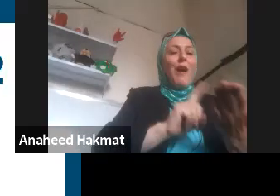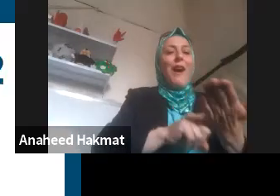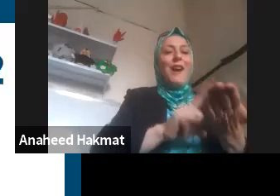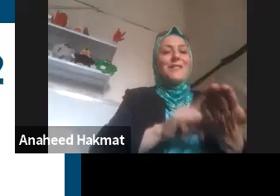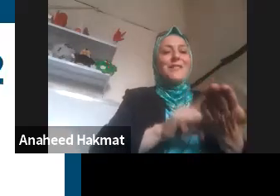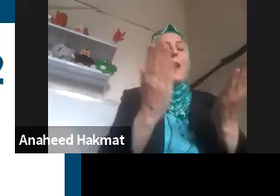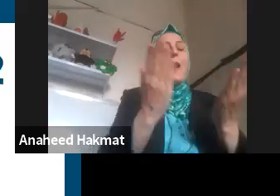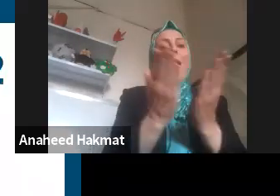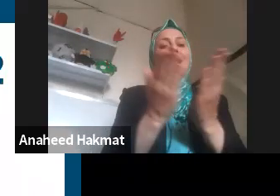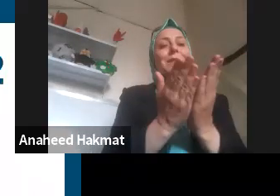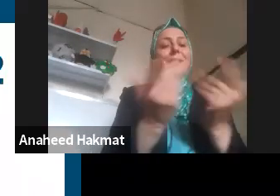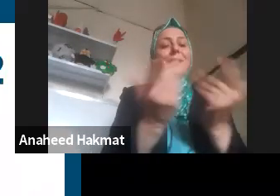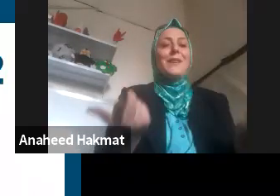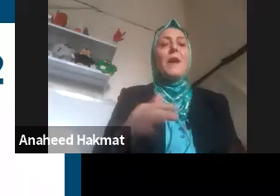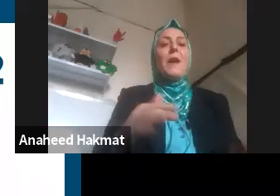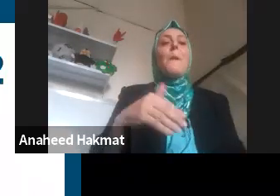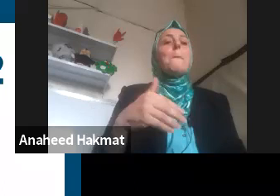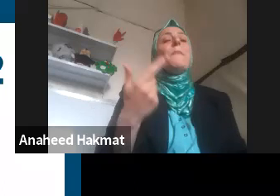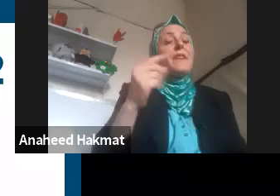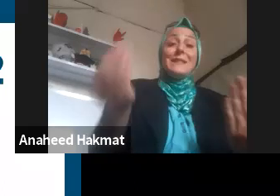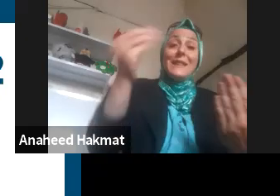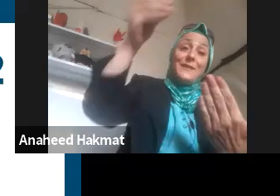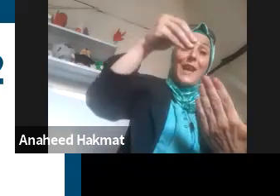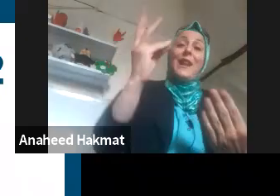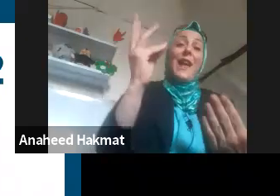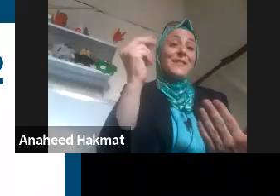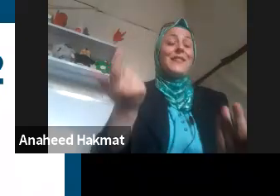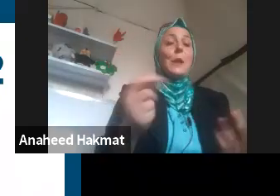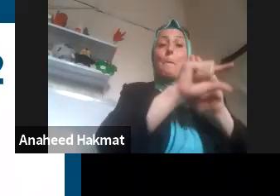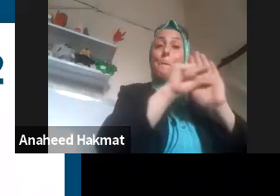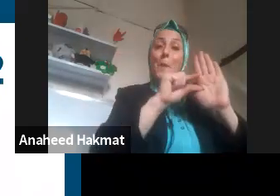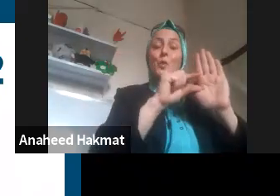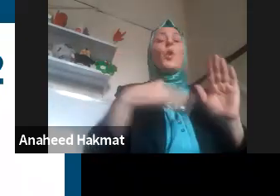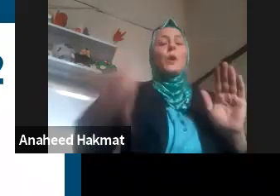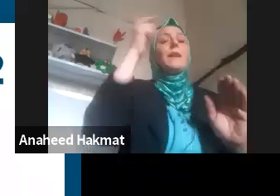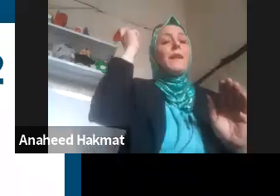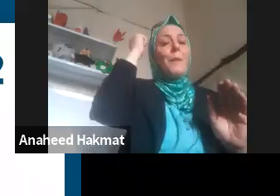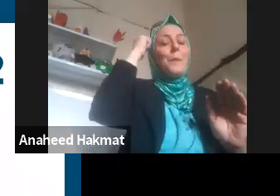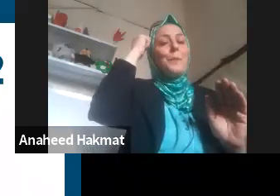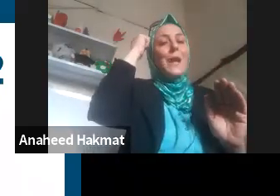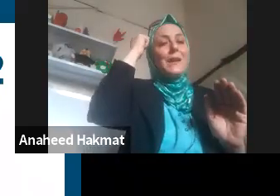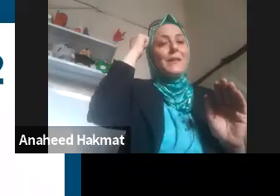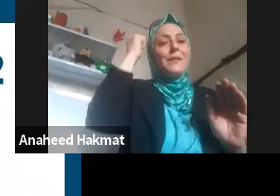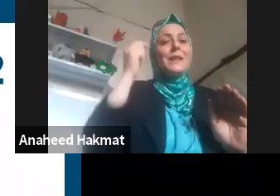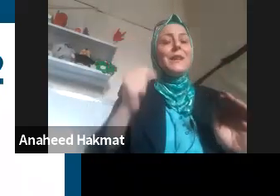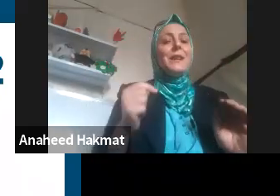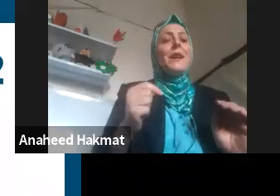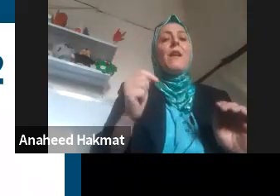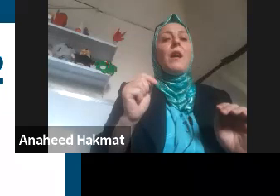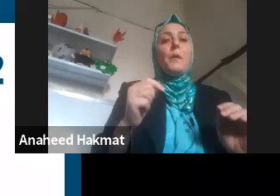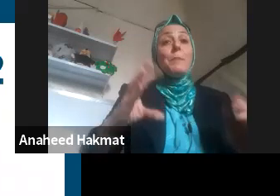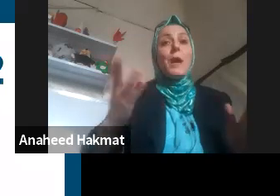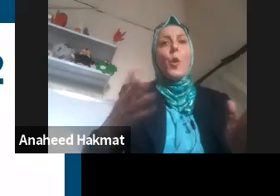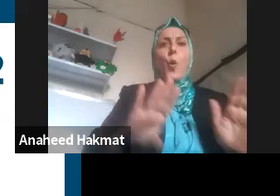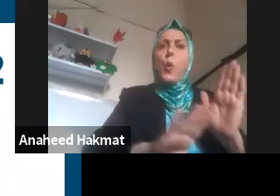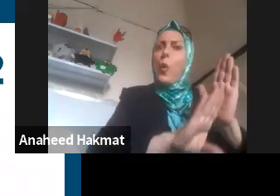أكيد تزايد العنف خلال الأزمات اللي هو موضوع كلنا بنعرف فيه وبنعرف أنه بيصير عم يتفاقم إذا